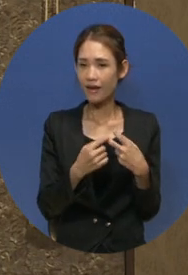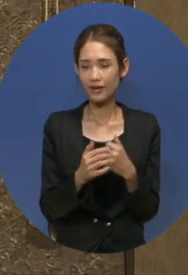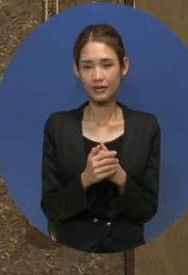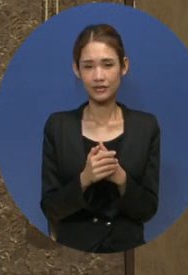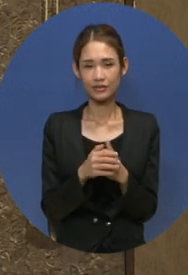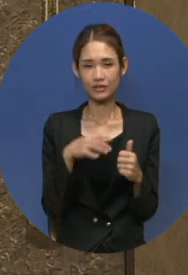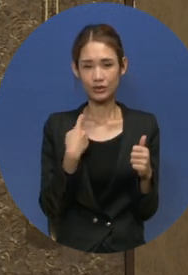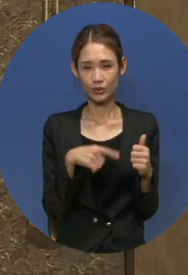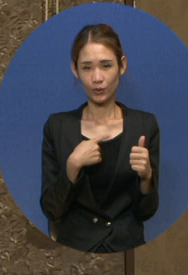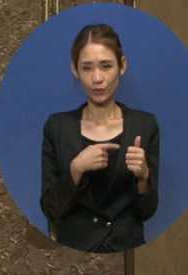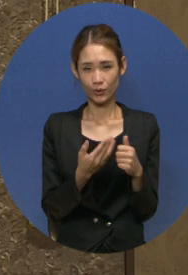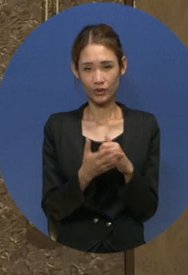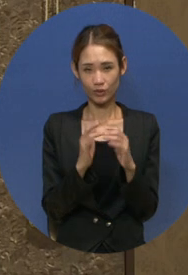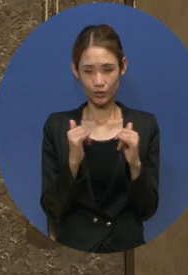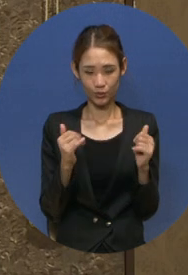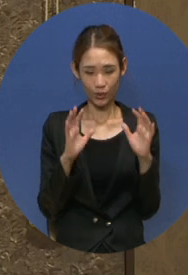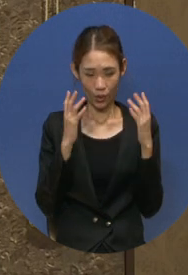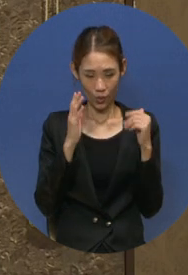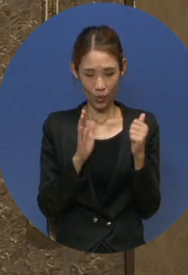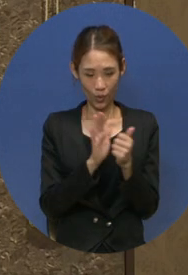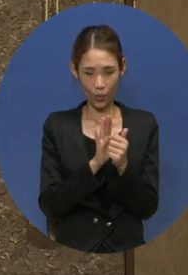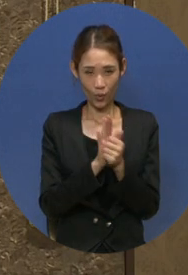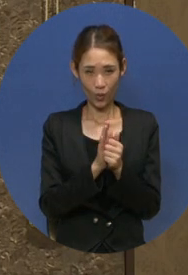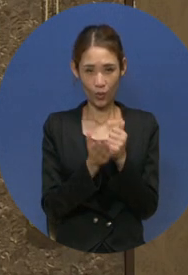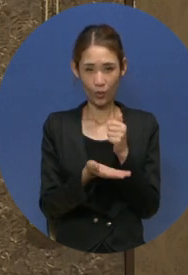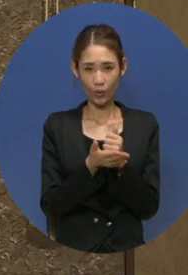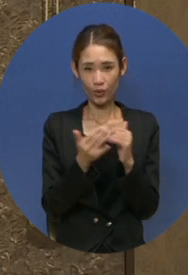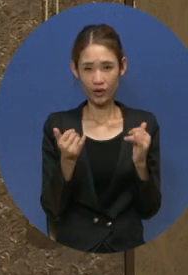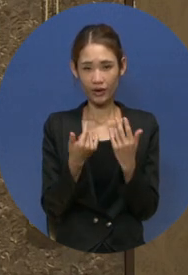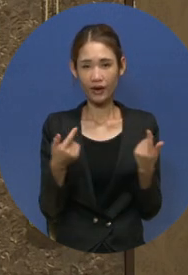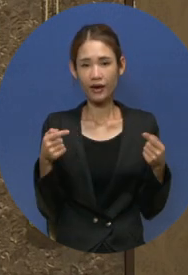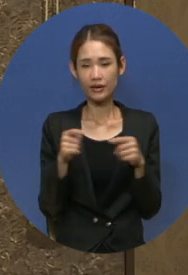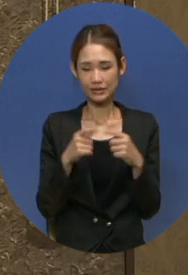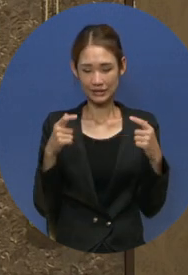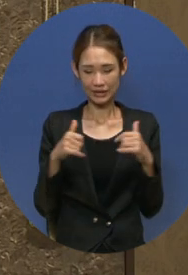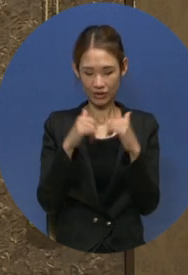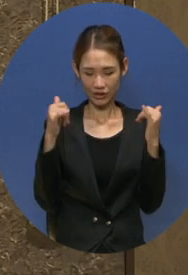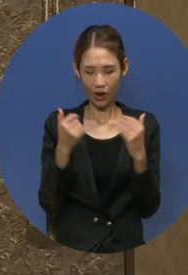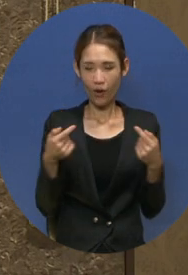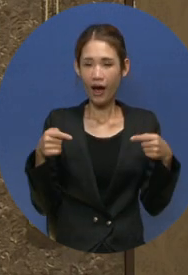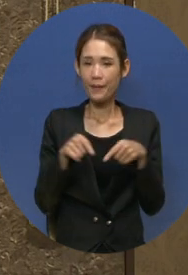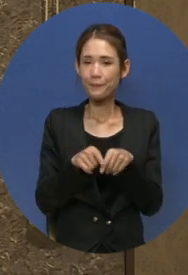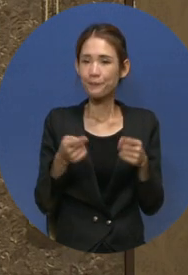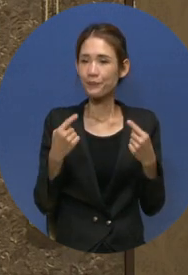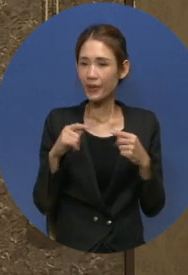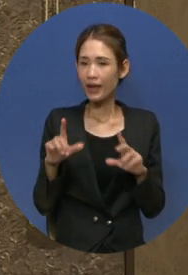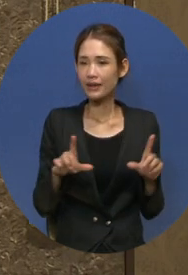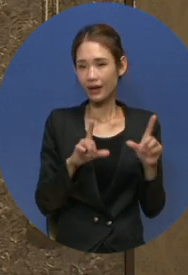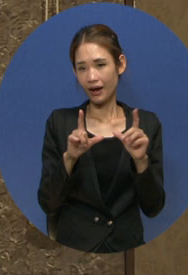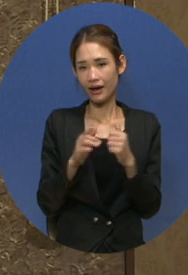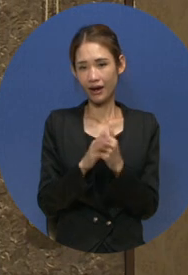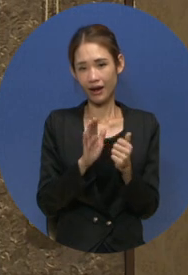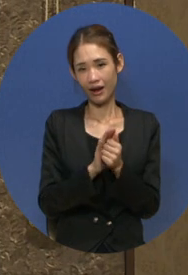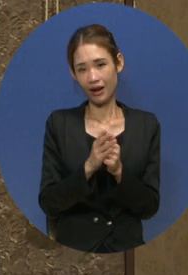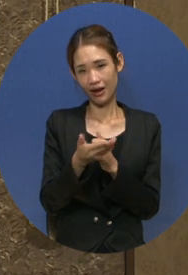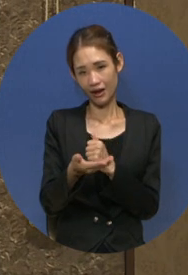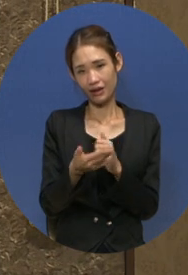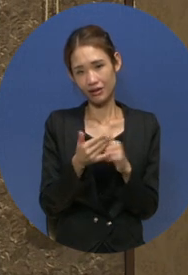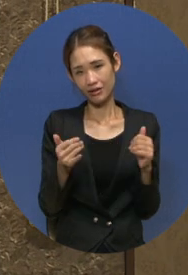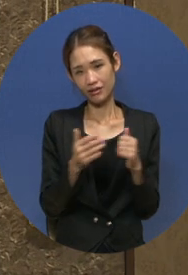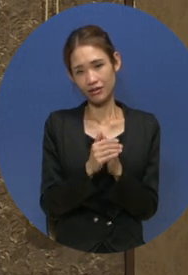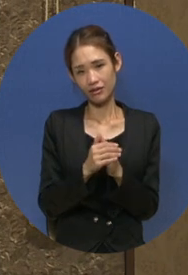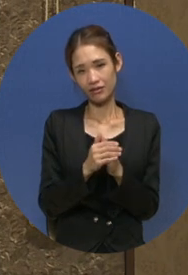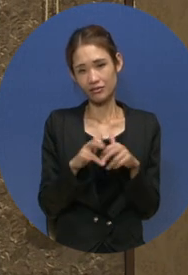그런 교육을 시켜서 시민 옹호 조력자로서 함께 이렇게 지역 안에서 살아가게 하는 건데, 시민 옹호 조력자라고